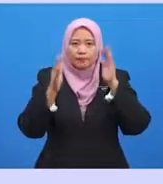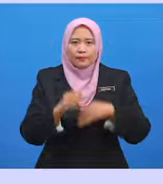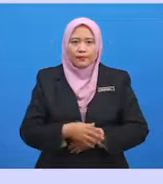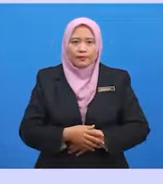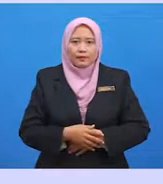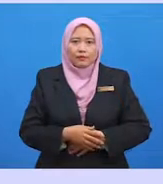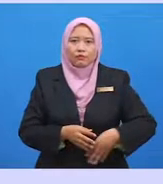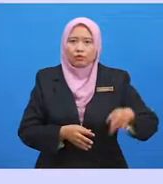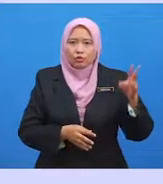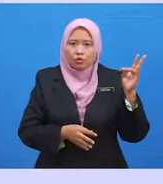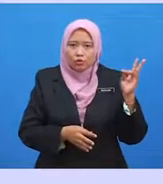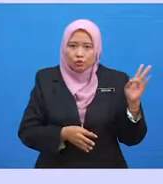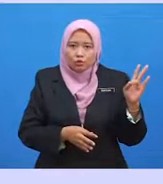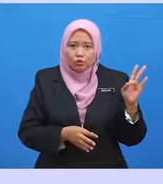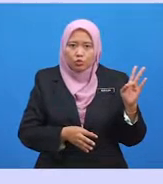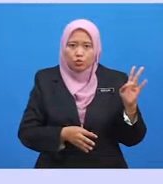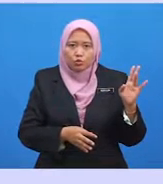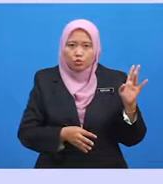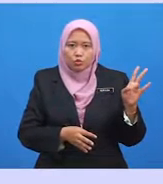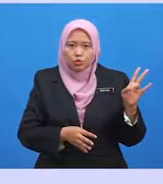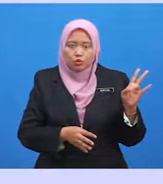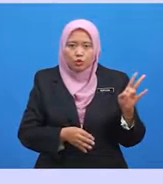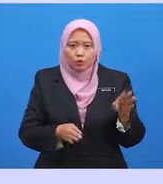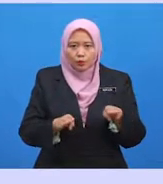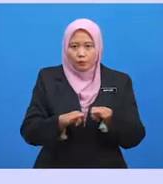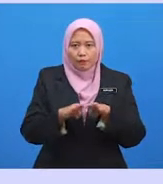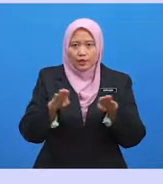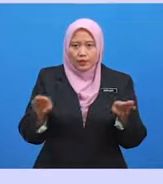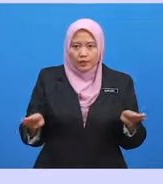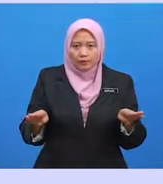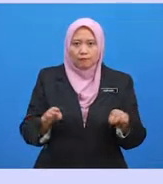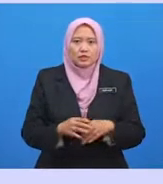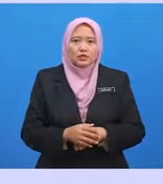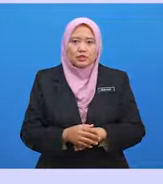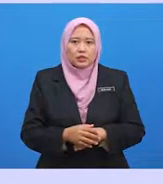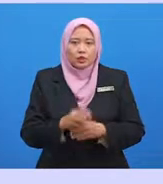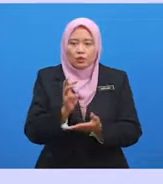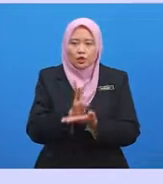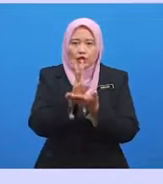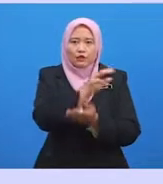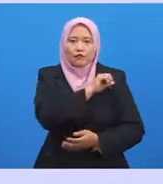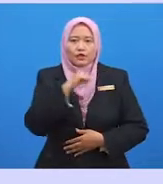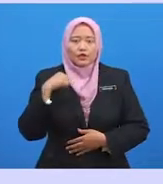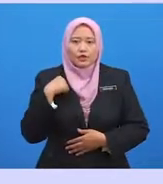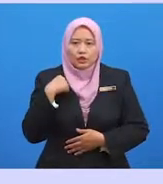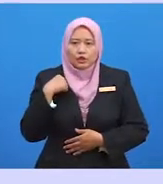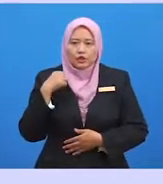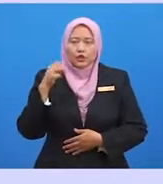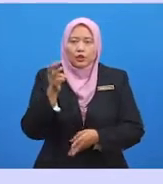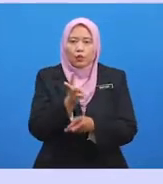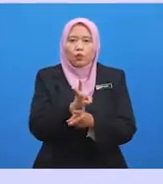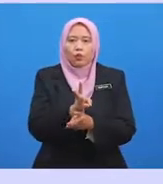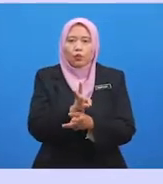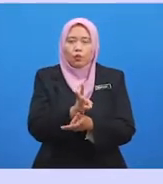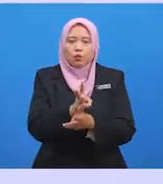wasiat dengan betul 8 menguraikan tiga kelebihan dan hikmah